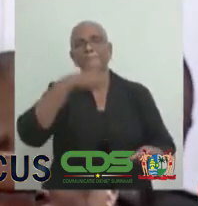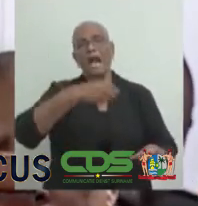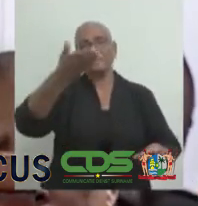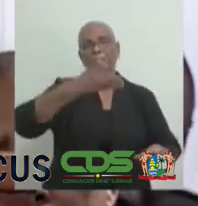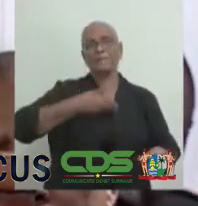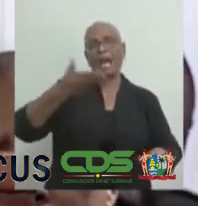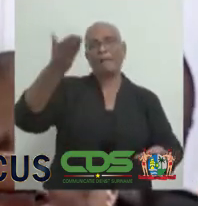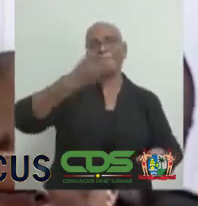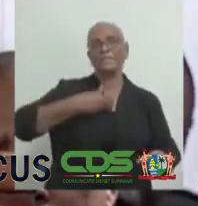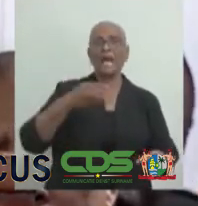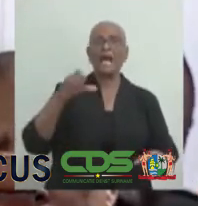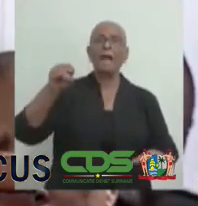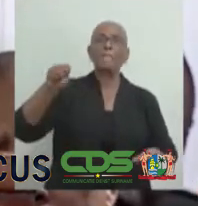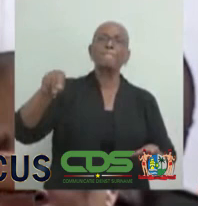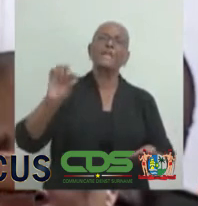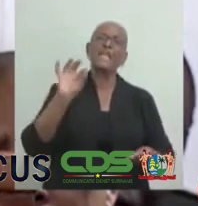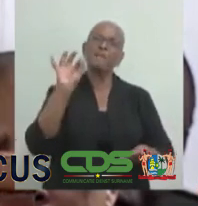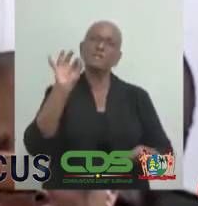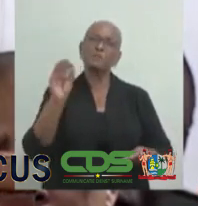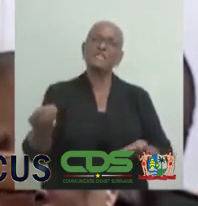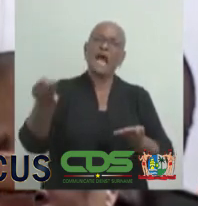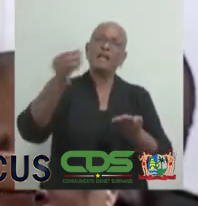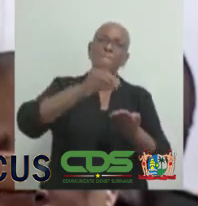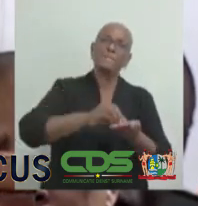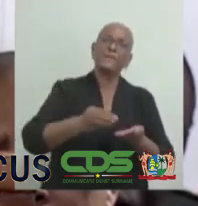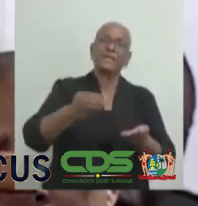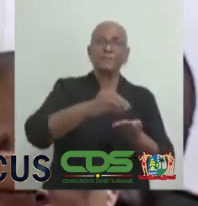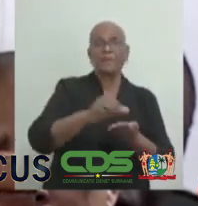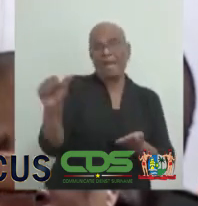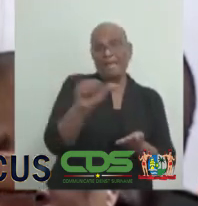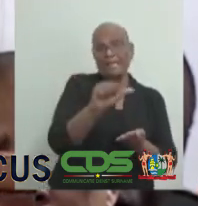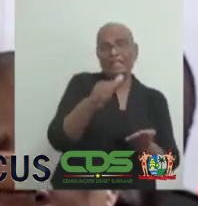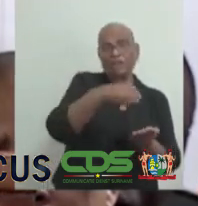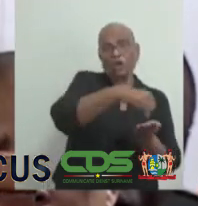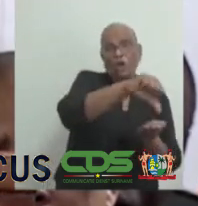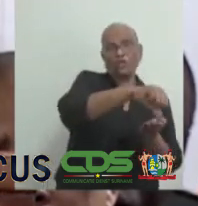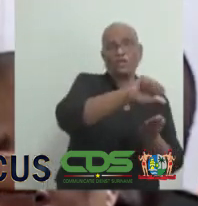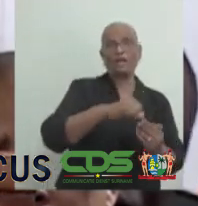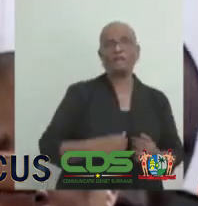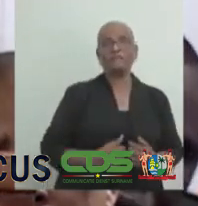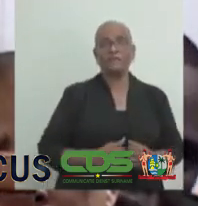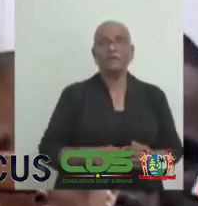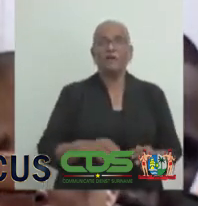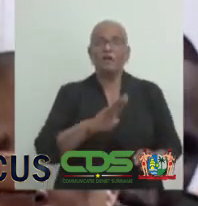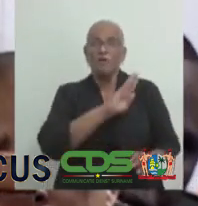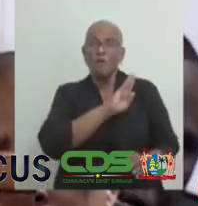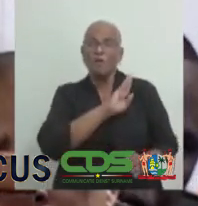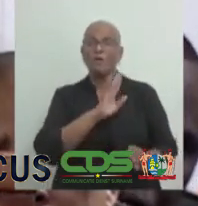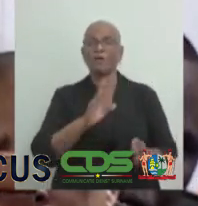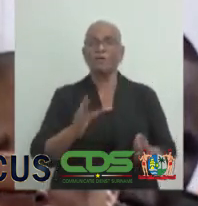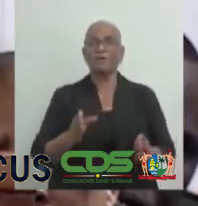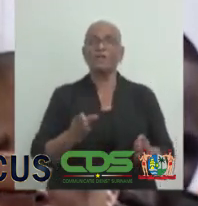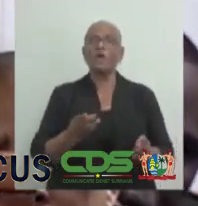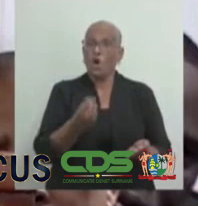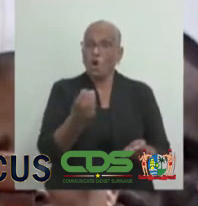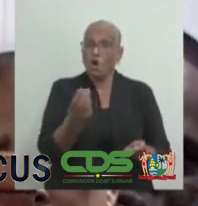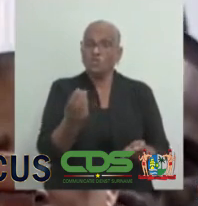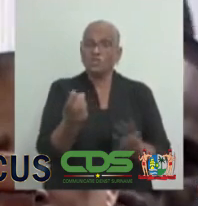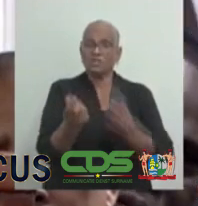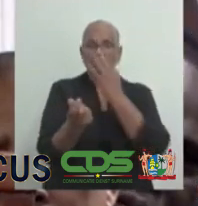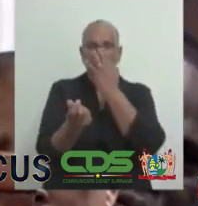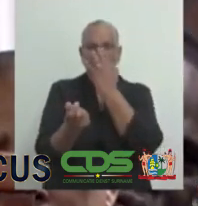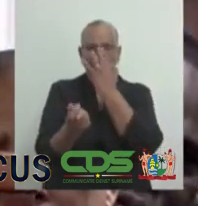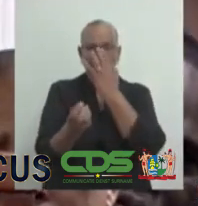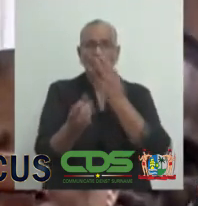premies. En met betrekking tot de overige operationele uitgaven wordt met name bedoeld de kosten